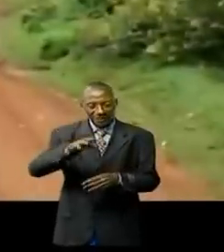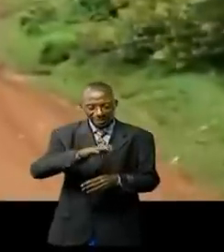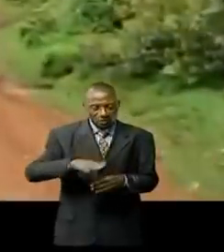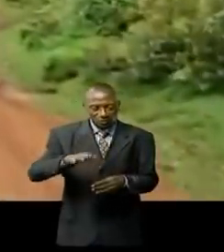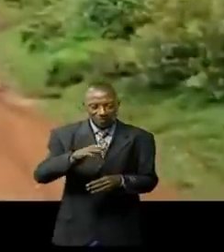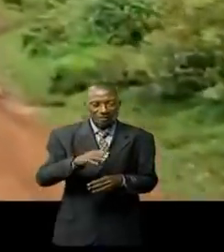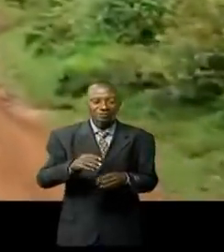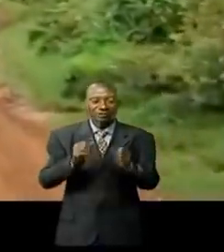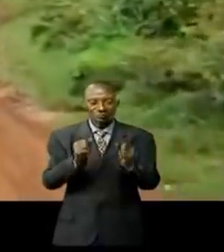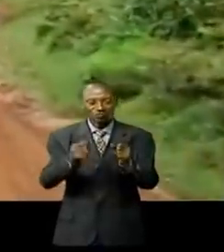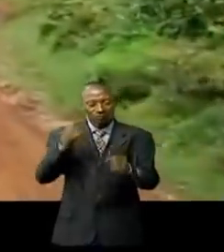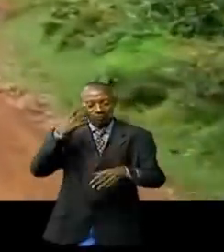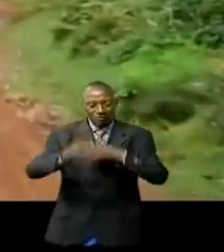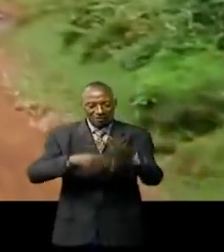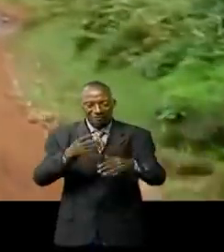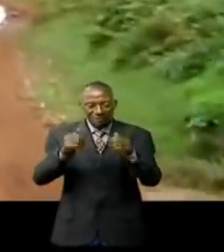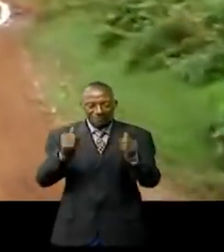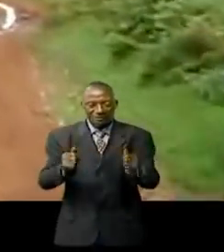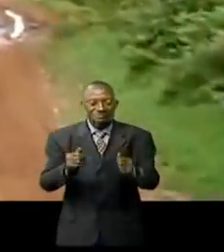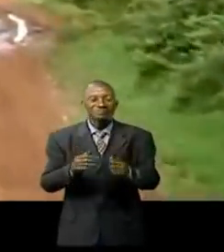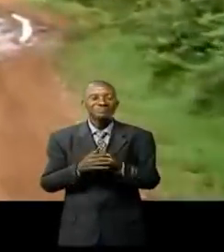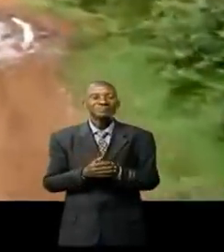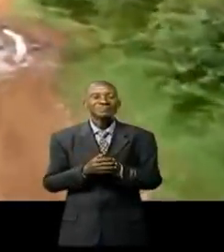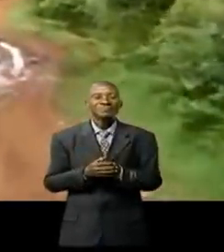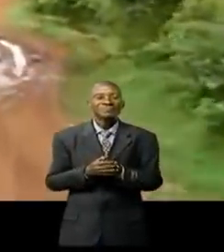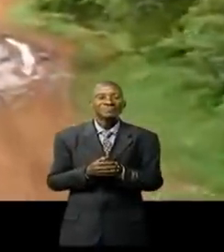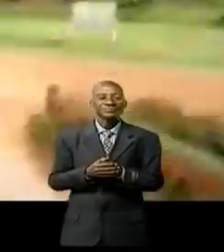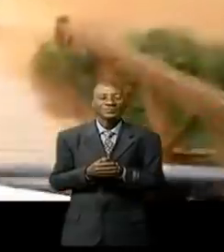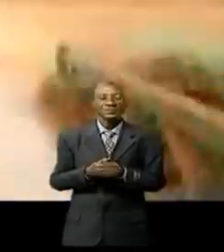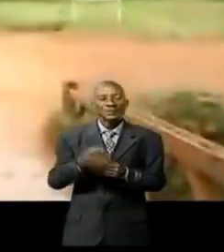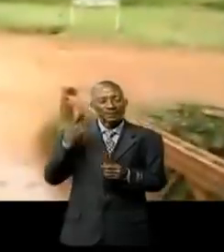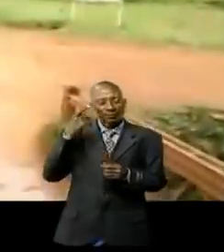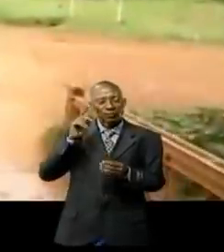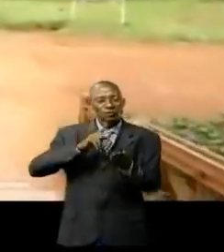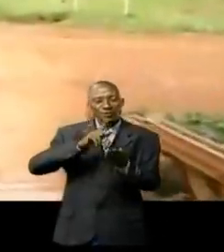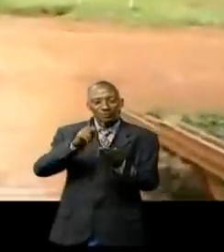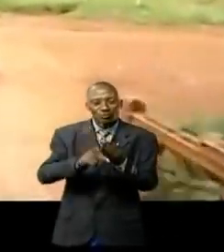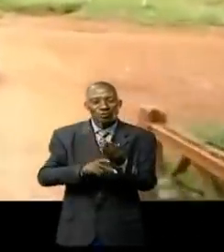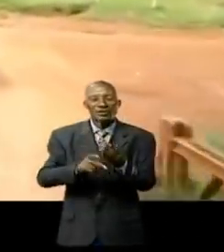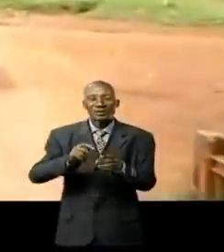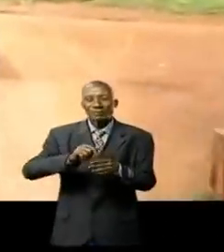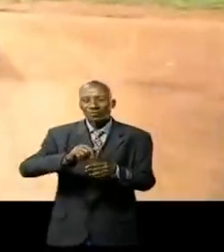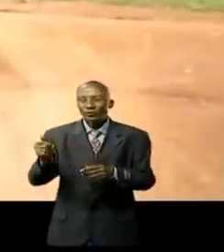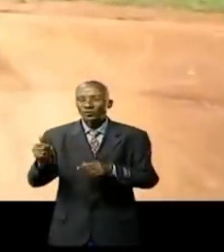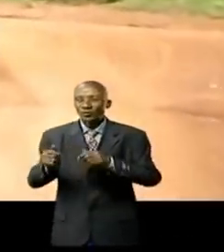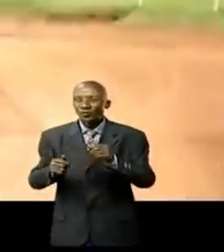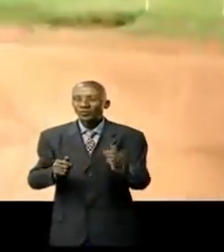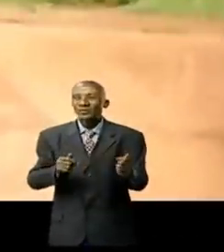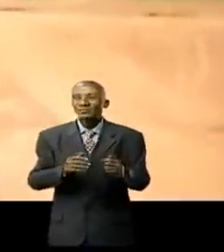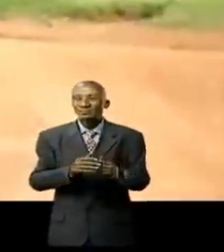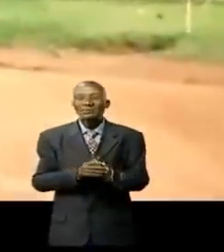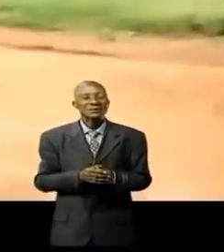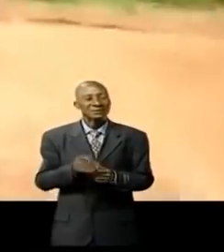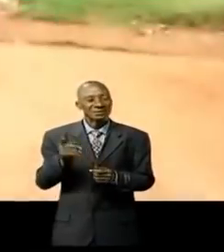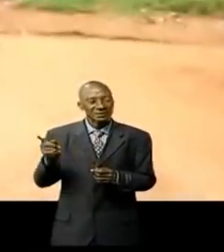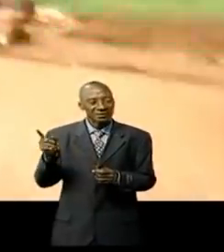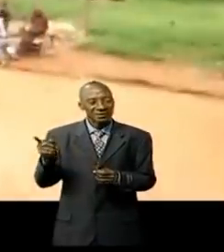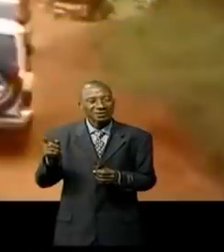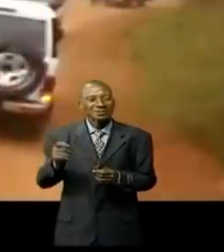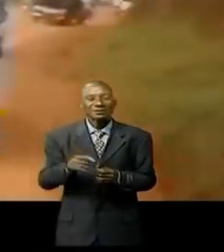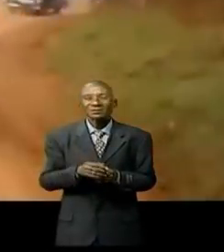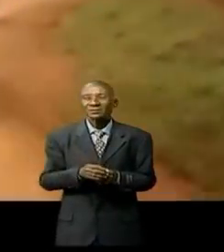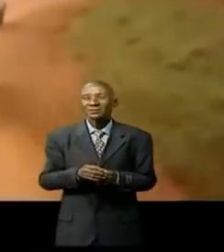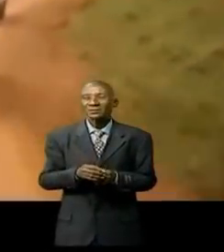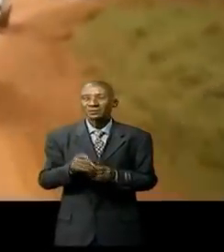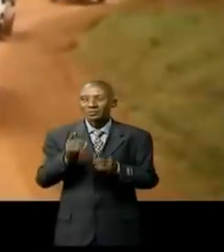Quant au programme de développement des 145 territoires, il va offrir des centres de santé, des écoles, des routes, des bureaux